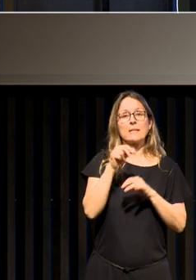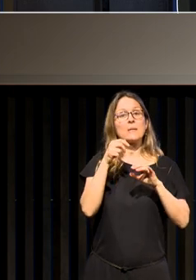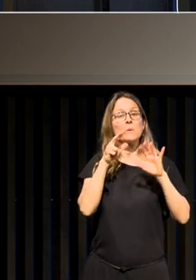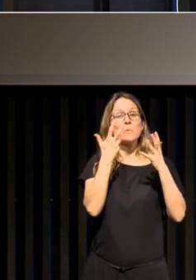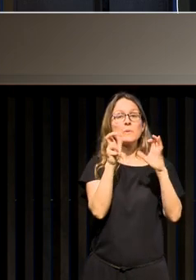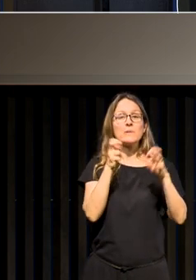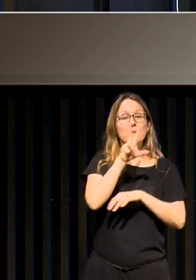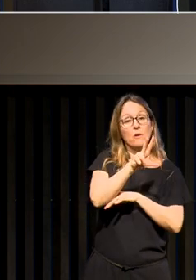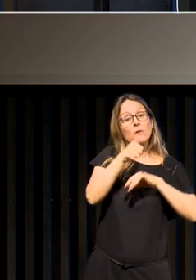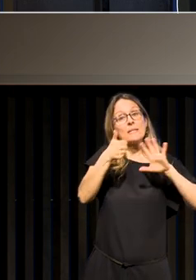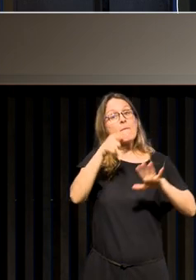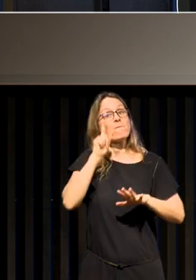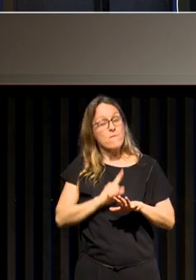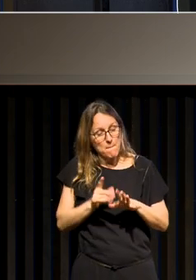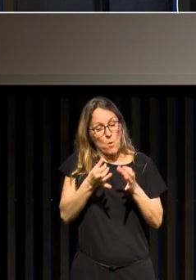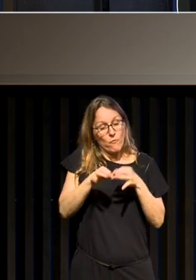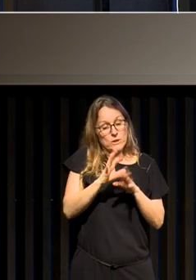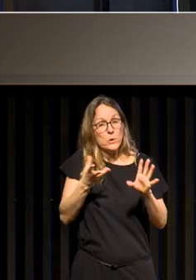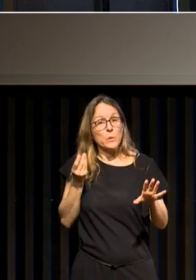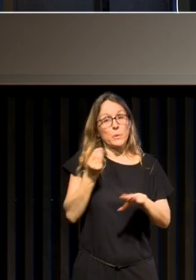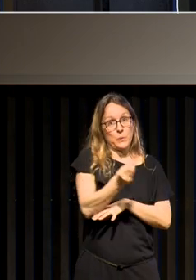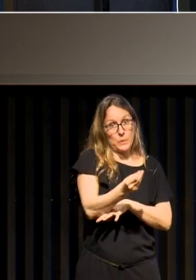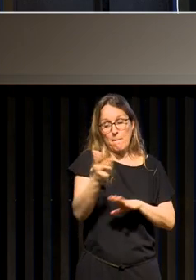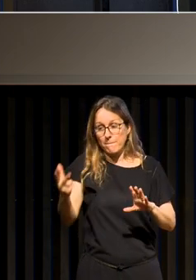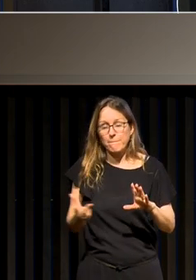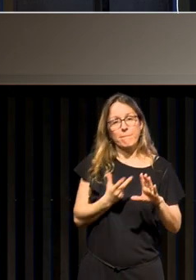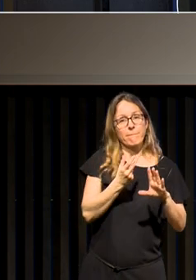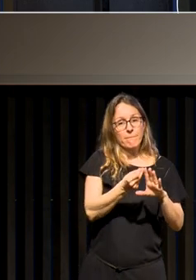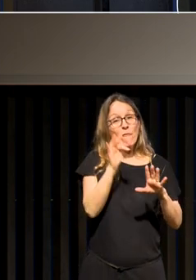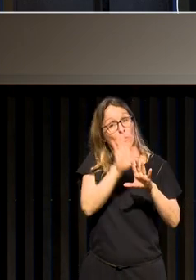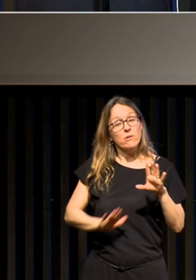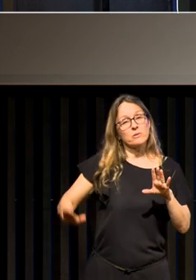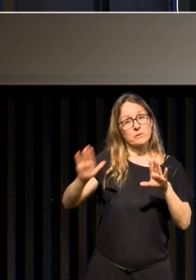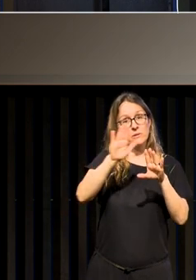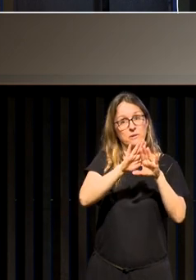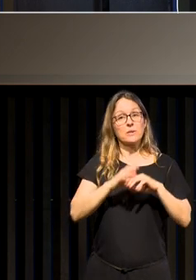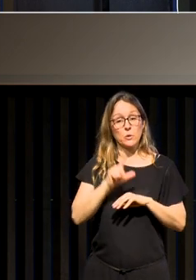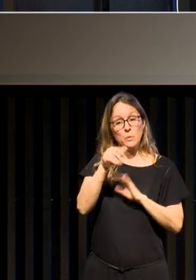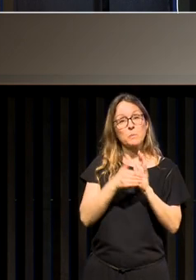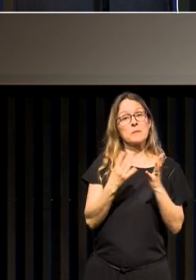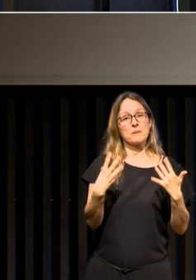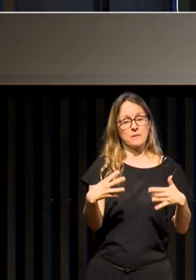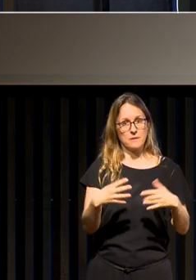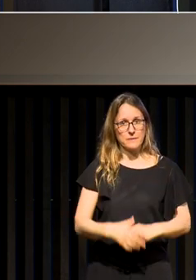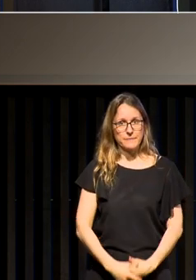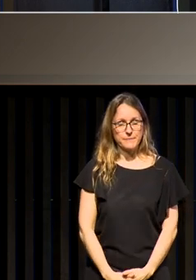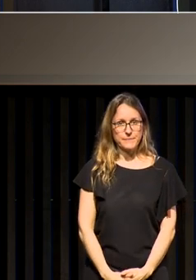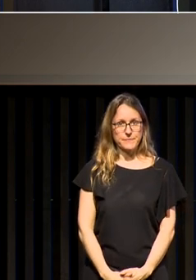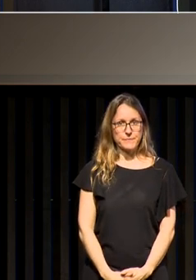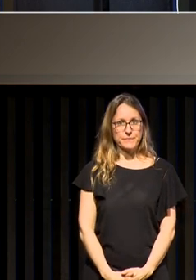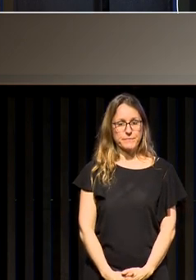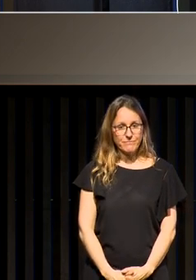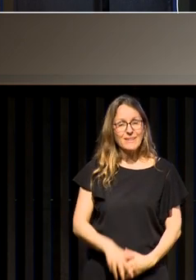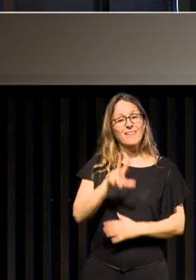836 donneuses ont été ponctionnées sur tout le territoire français en 2019. Et